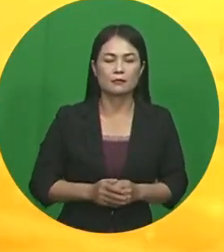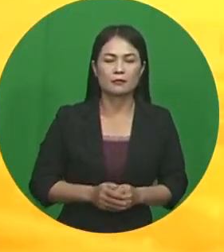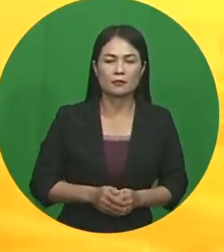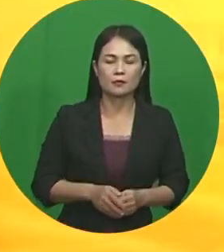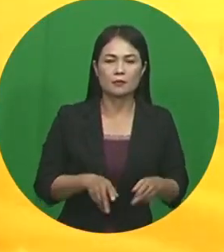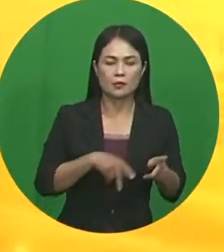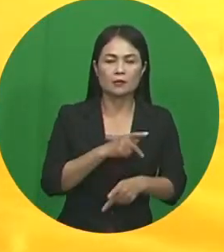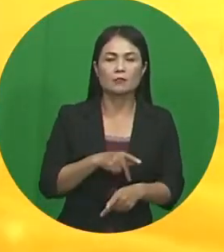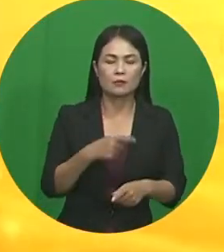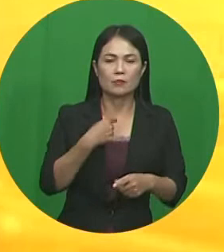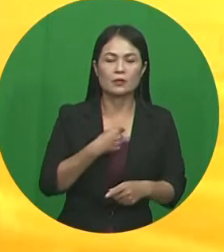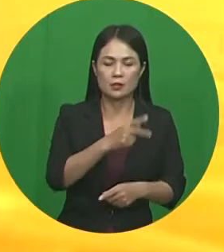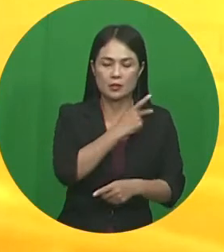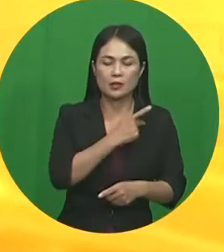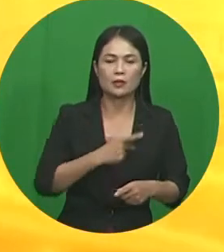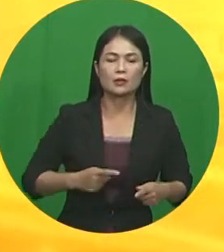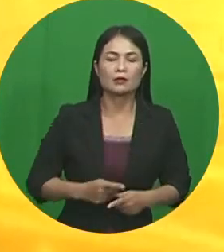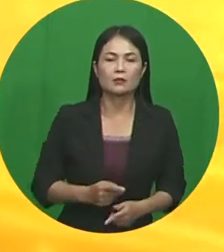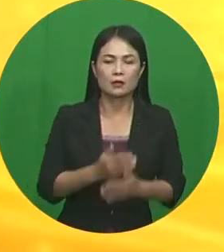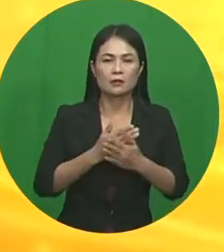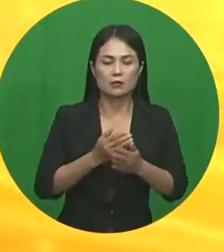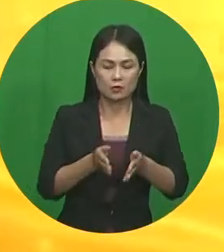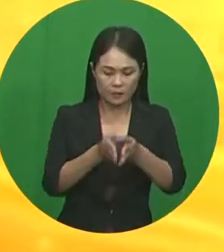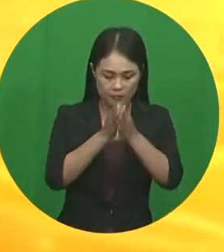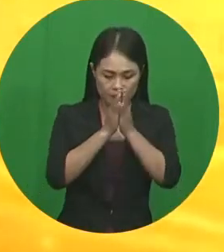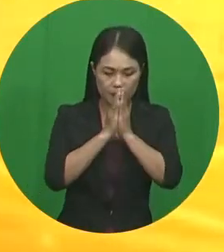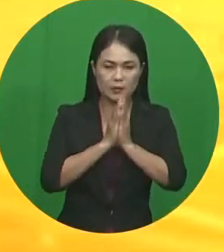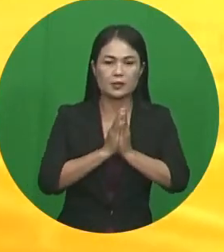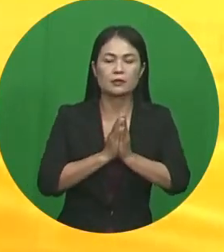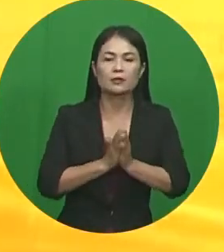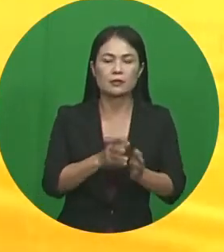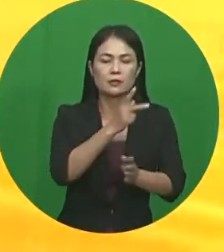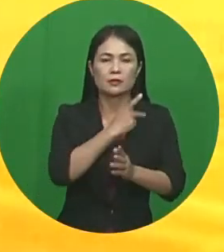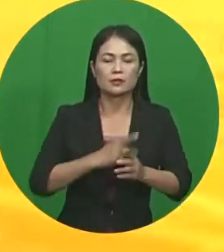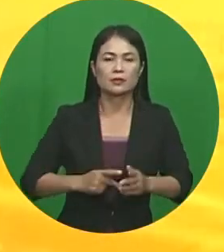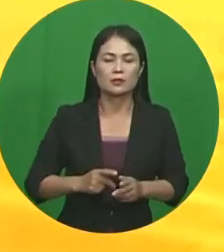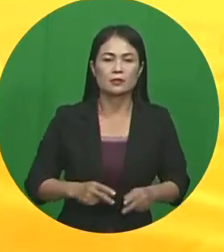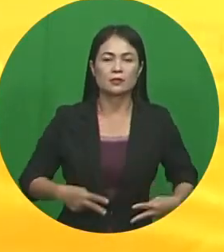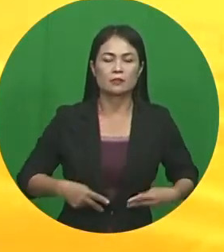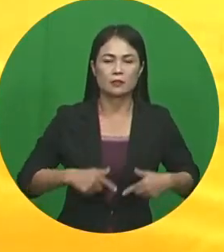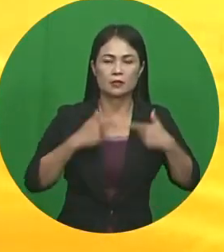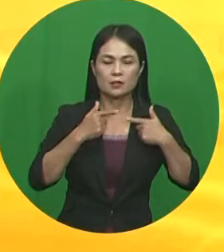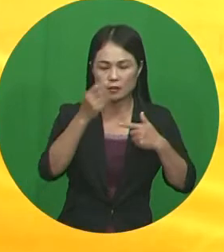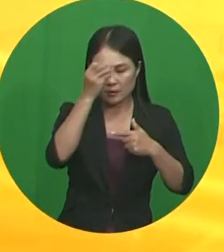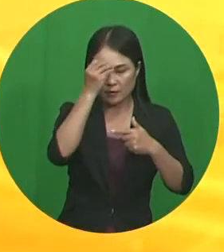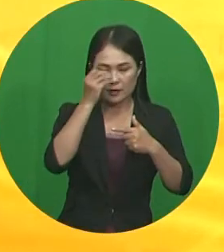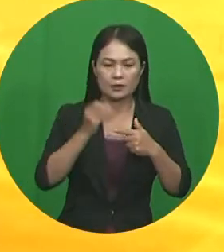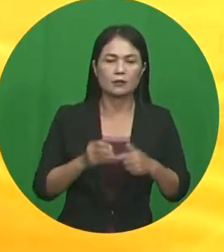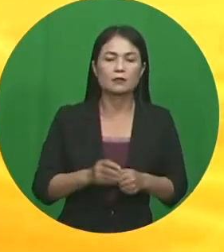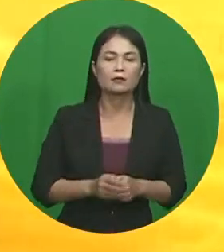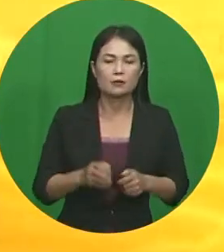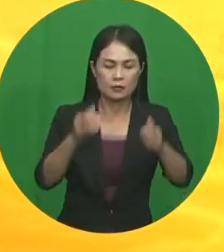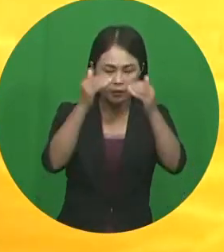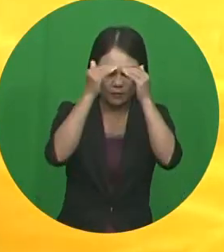ូលព្រះបង្គំជាខ្ញុំខ្ញុំម្ចាស់សូមក្រាបថ្វាយបង្គំព្រះករុណាជាអង្គម្ចាស់ជីវិតលើត្បូងព្រះបាទ